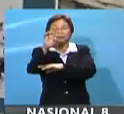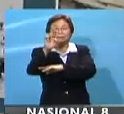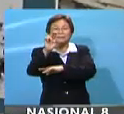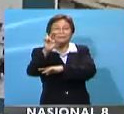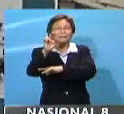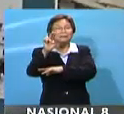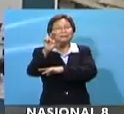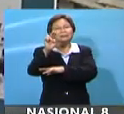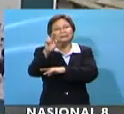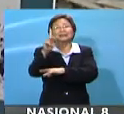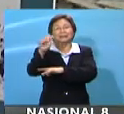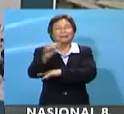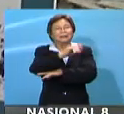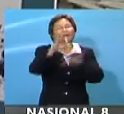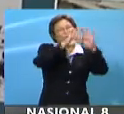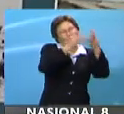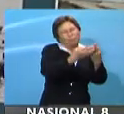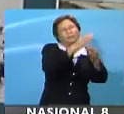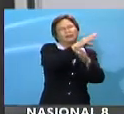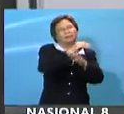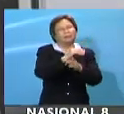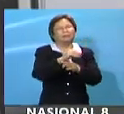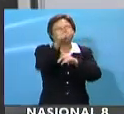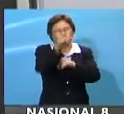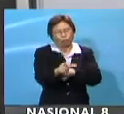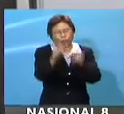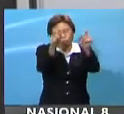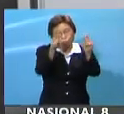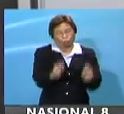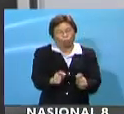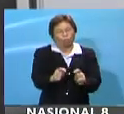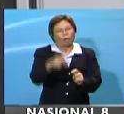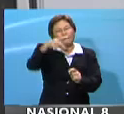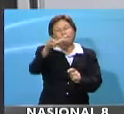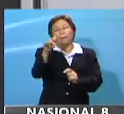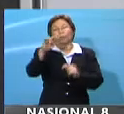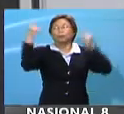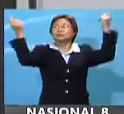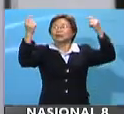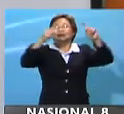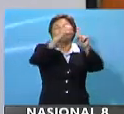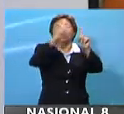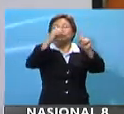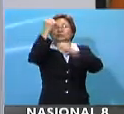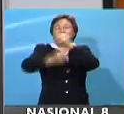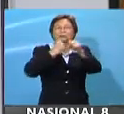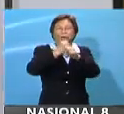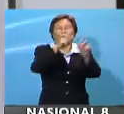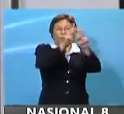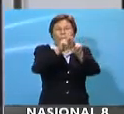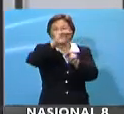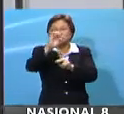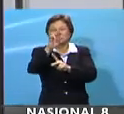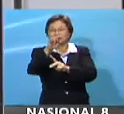dan salah-silah keluarganya. Turut ditempatkan sebuah dokumen kisah Pawang Nong ketika sambutan 100 tahun kampung Uli Cekai